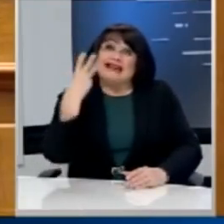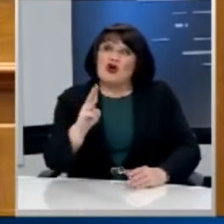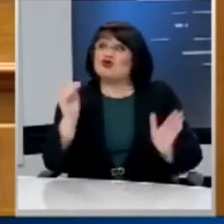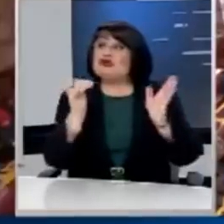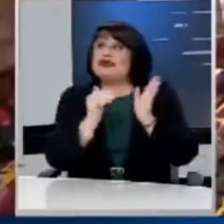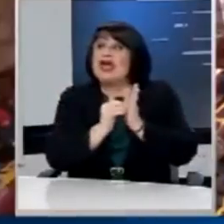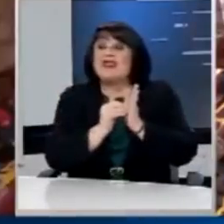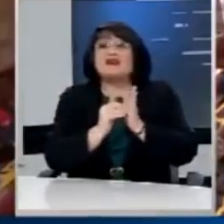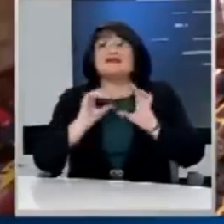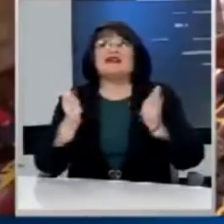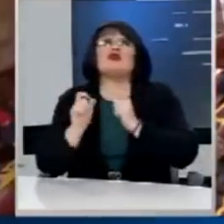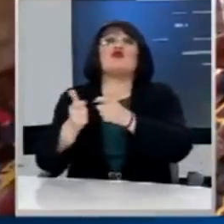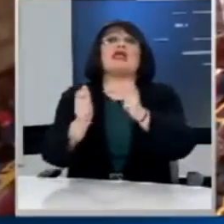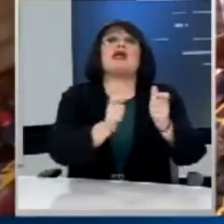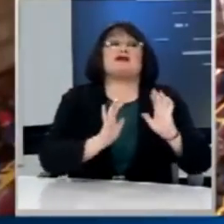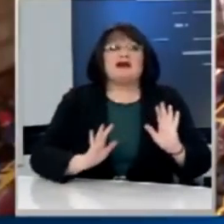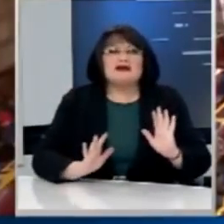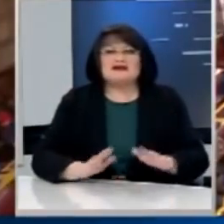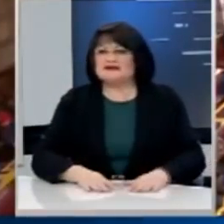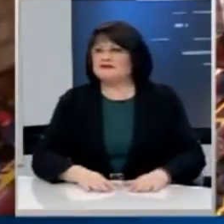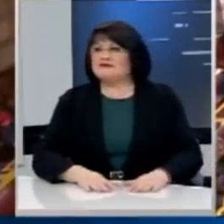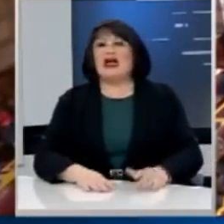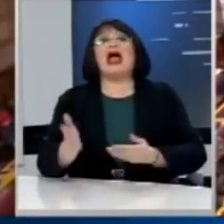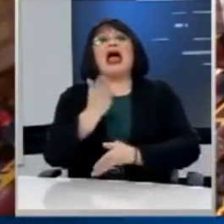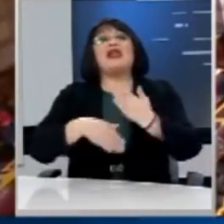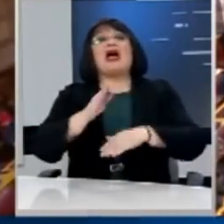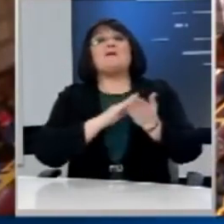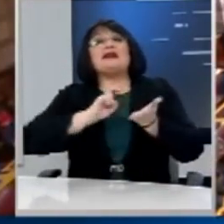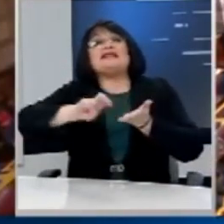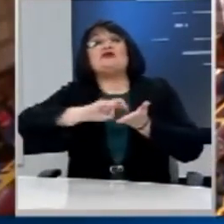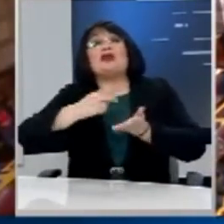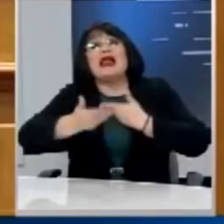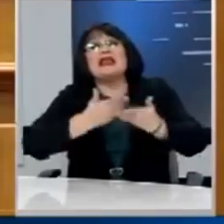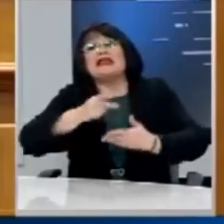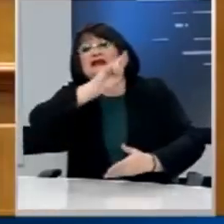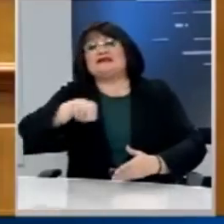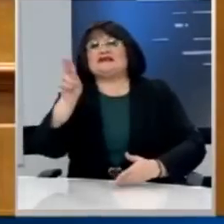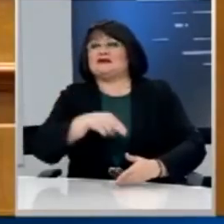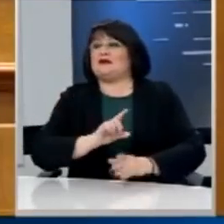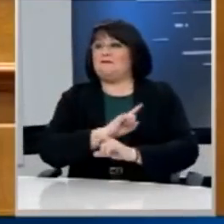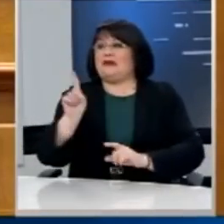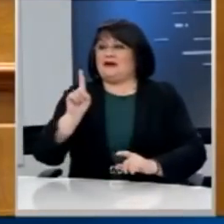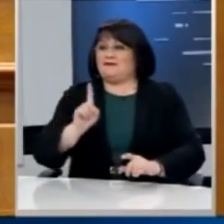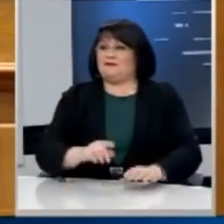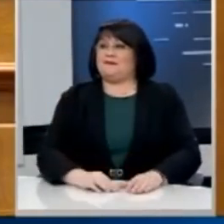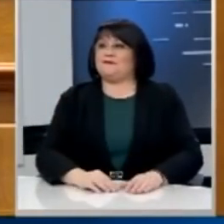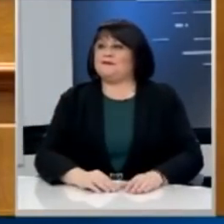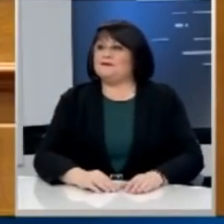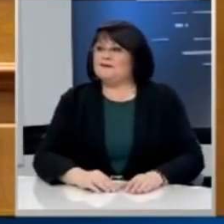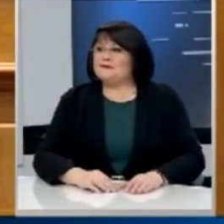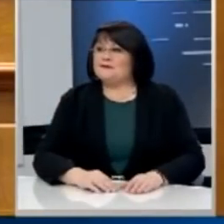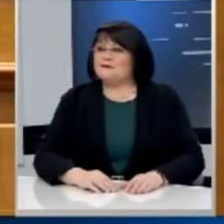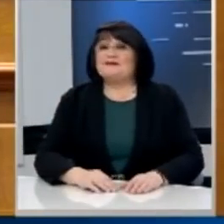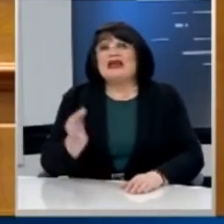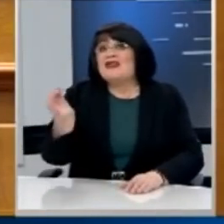οικογένειες. Απαλλαγή των αμαία από την εισφορά αλληλεγγύης. Απονομή, δεν είπατε